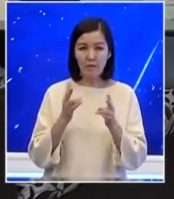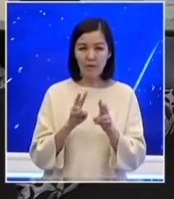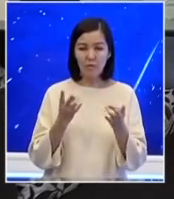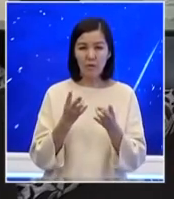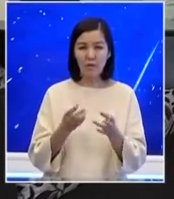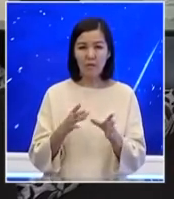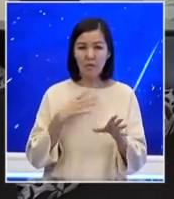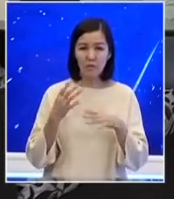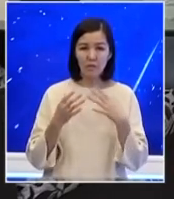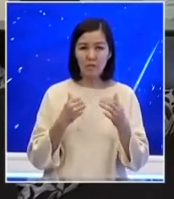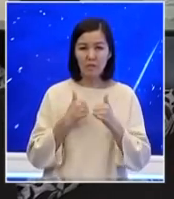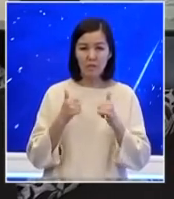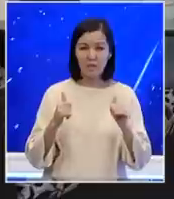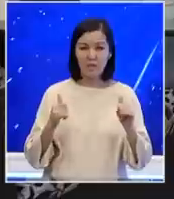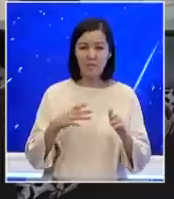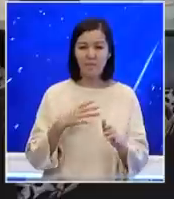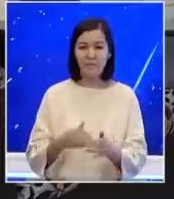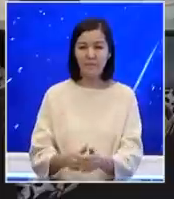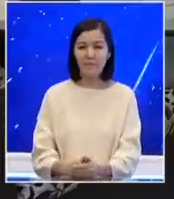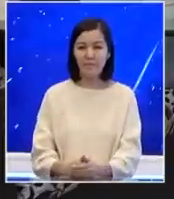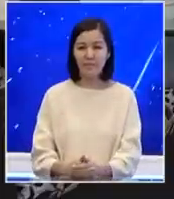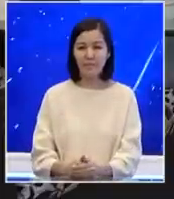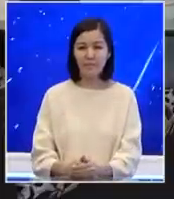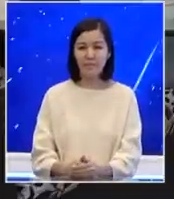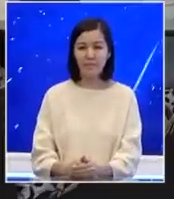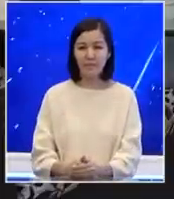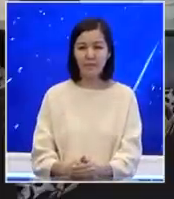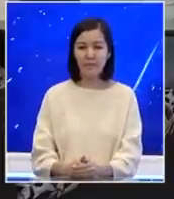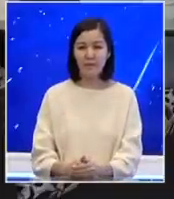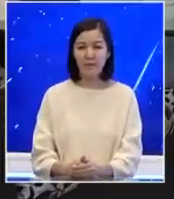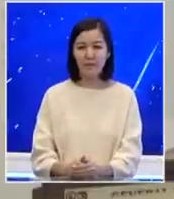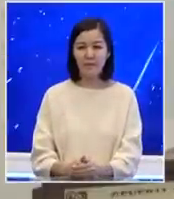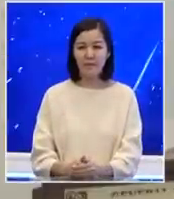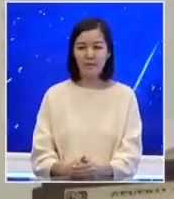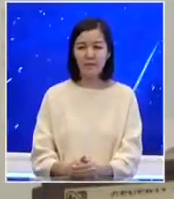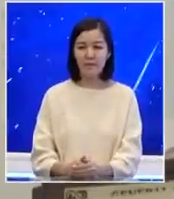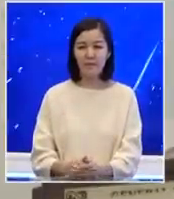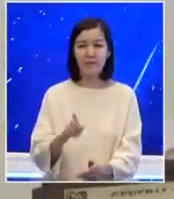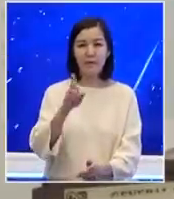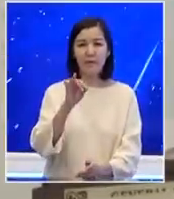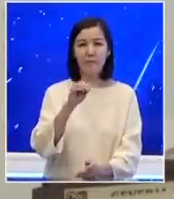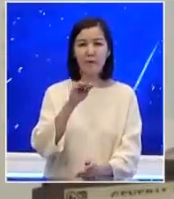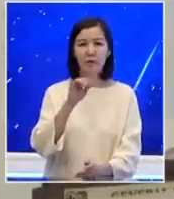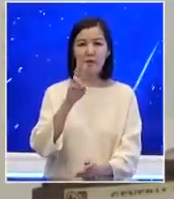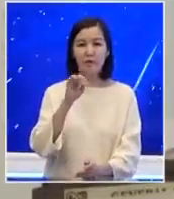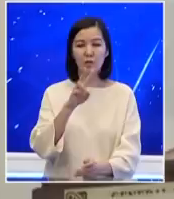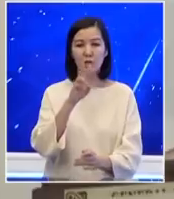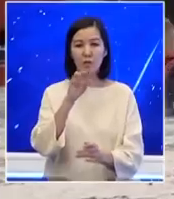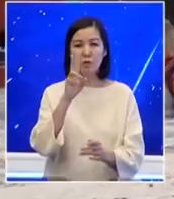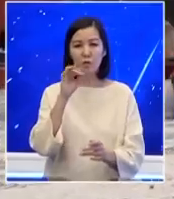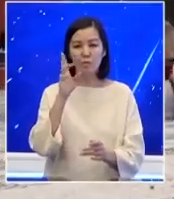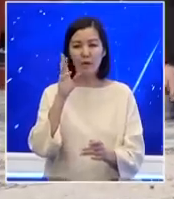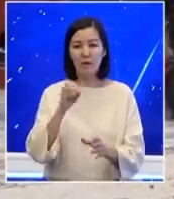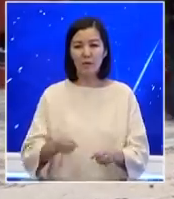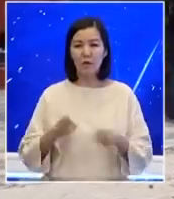2, 3, 4, 5, 6. Бейжің олимпиадасының күміс жүлдегері Нұрбақыт Теңізбаев